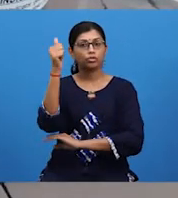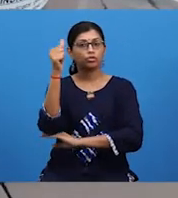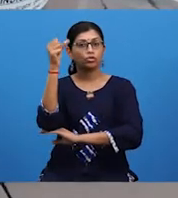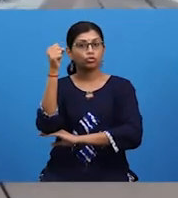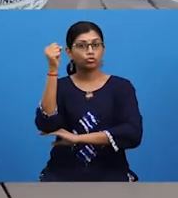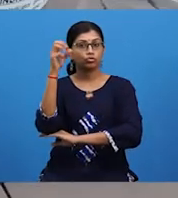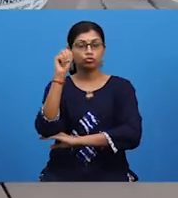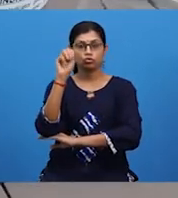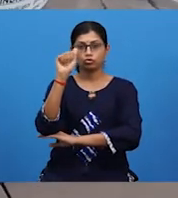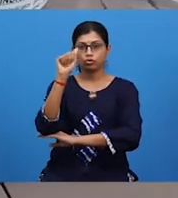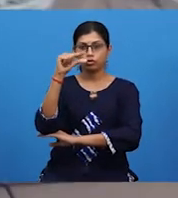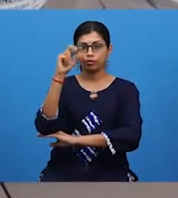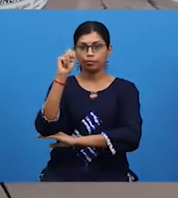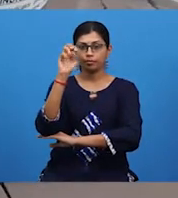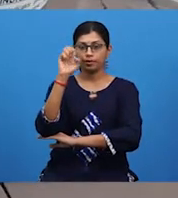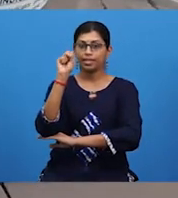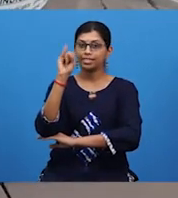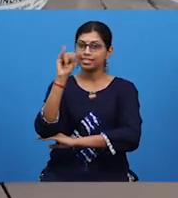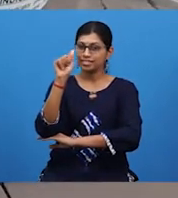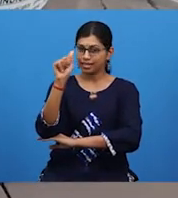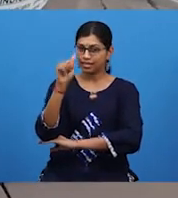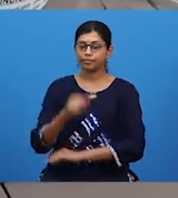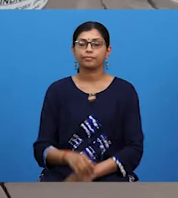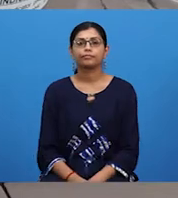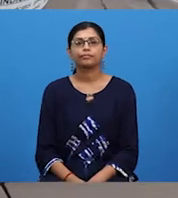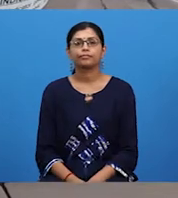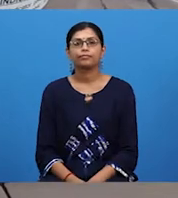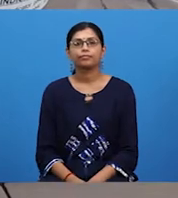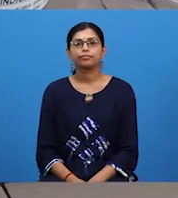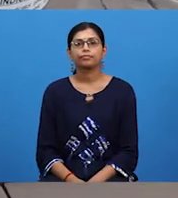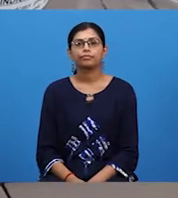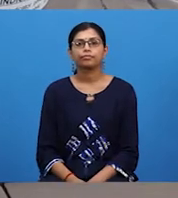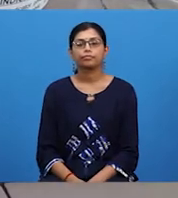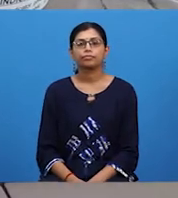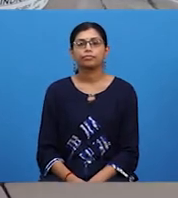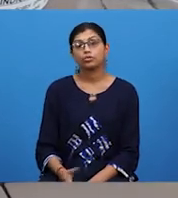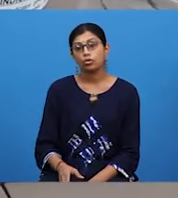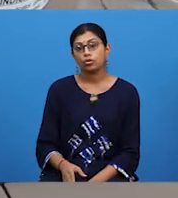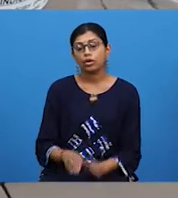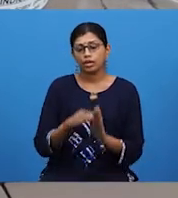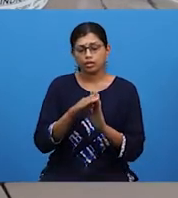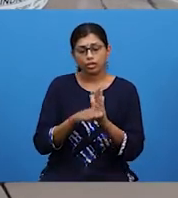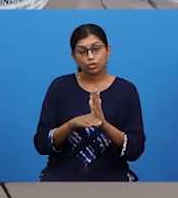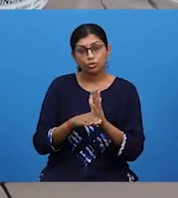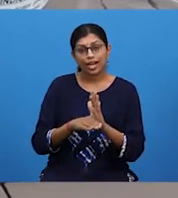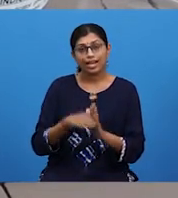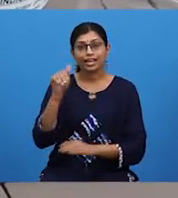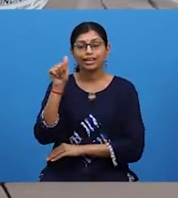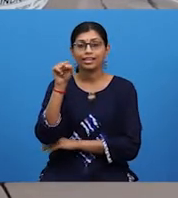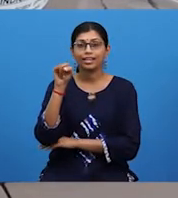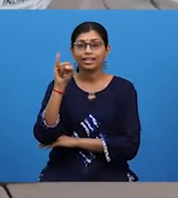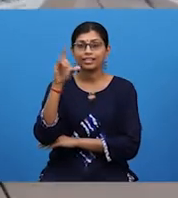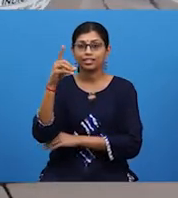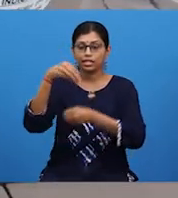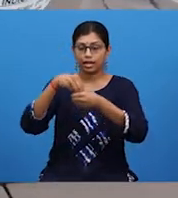yang mengandungi magnesium hidroksida dan keasidan akan dikurangkan. Ini yang berlaku